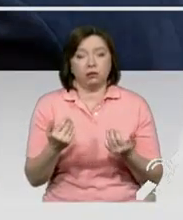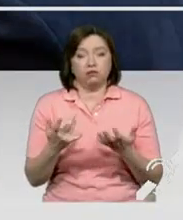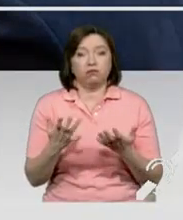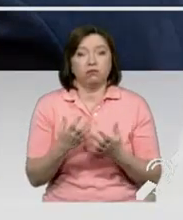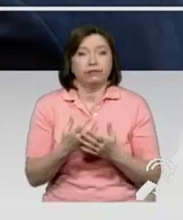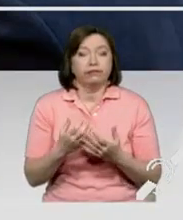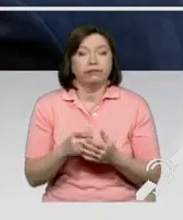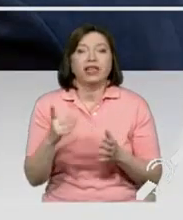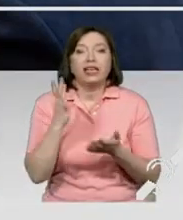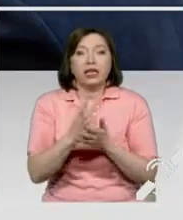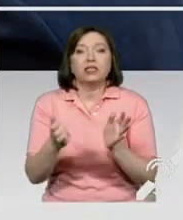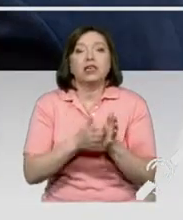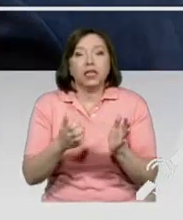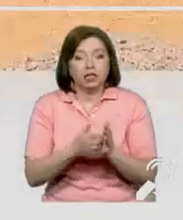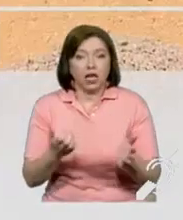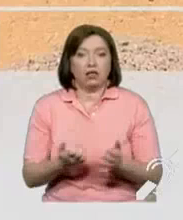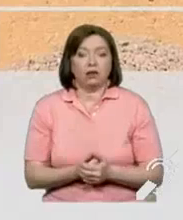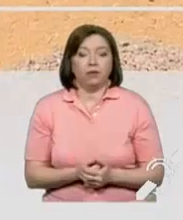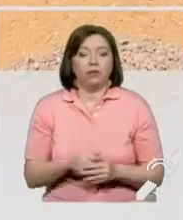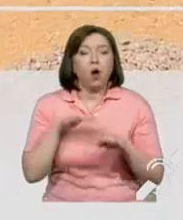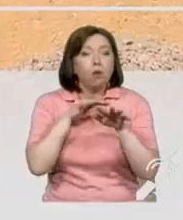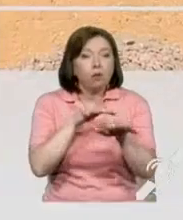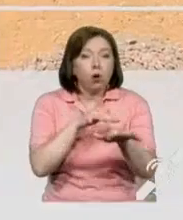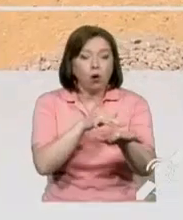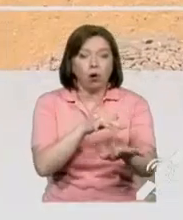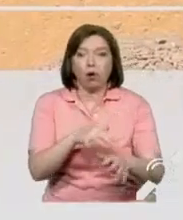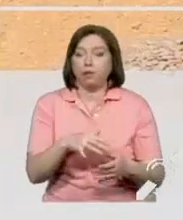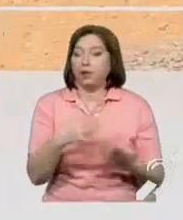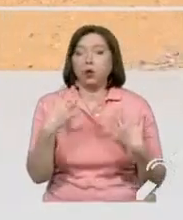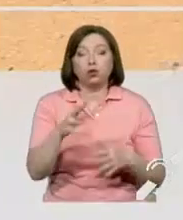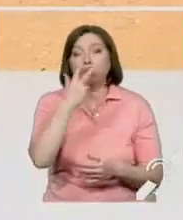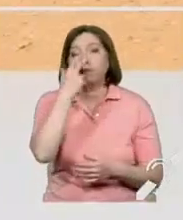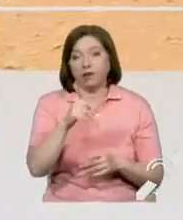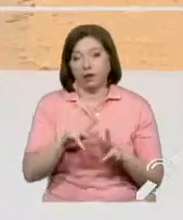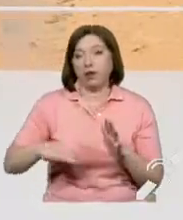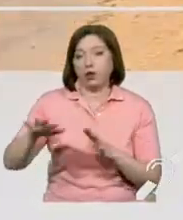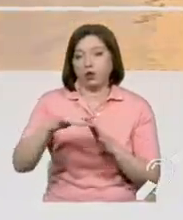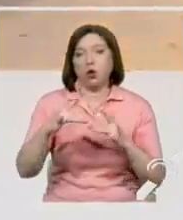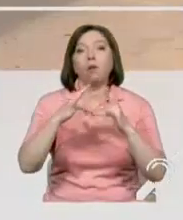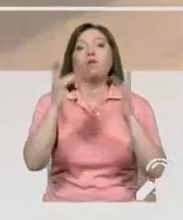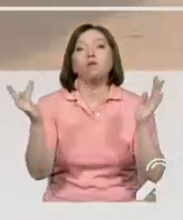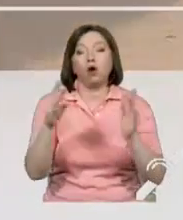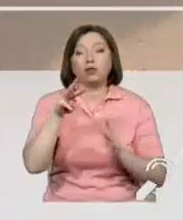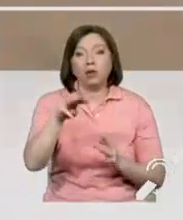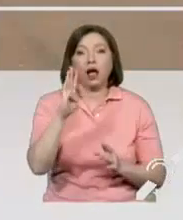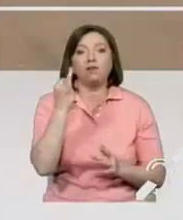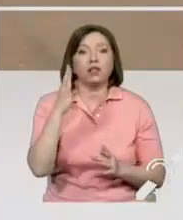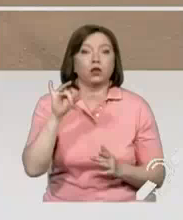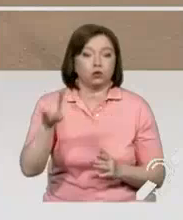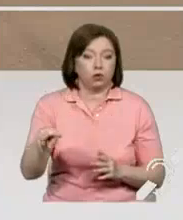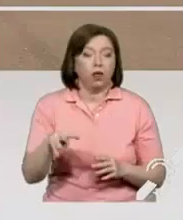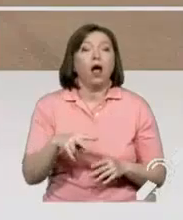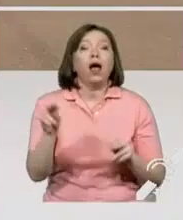sau elementele de de lucrări ambuteiajele sunt la ordinea zilei în zona străzii Mihai vazul